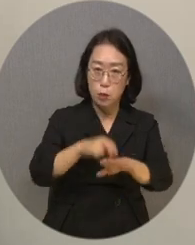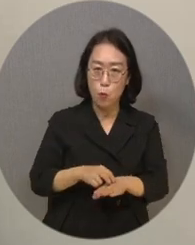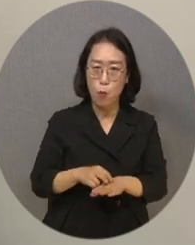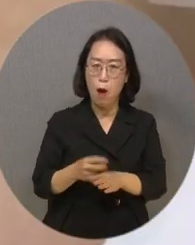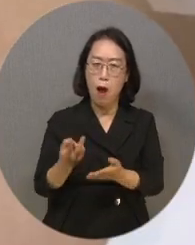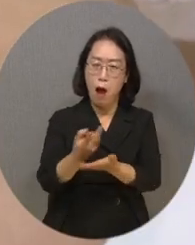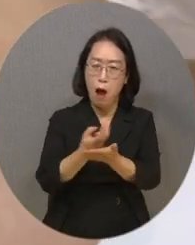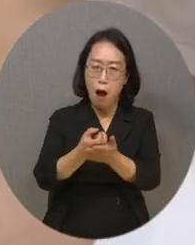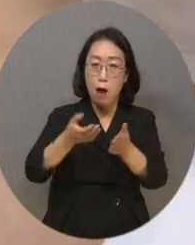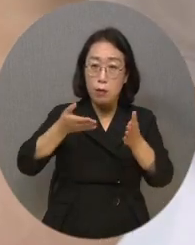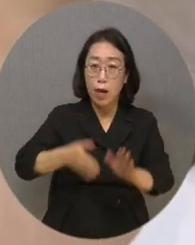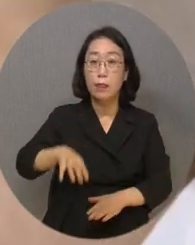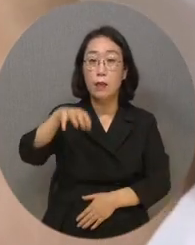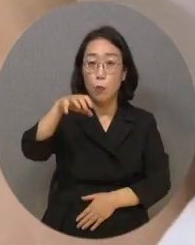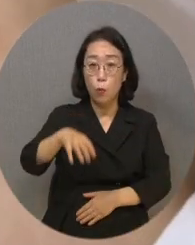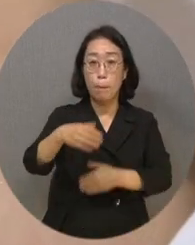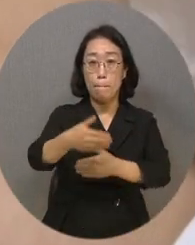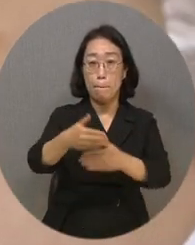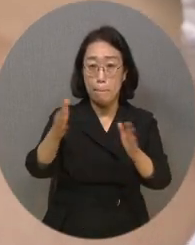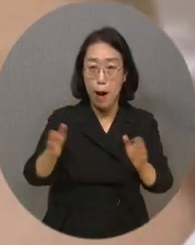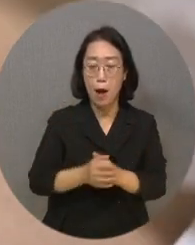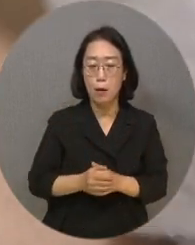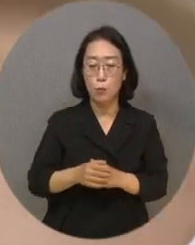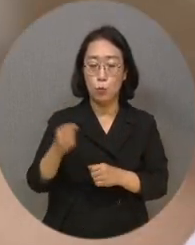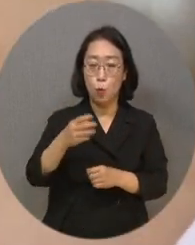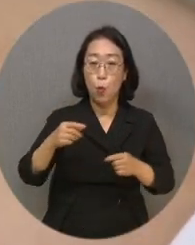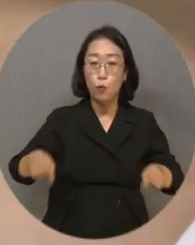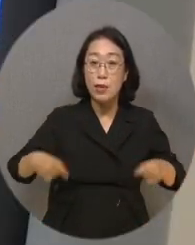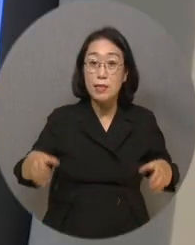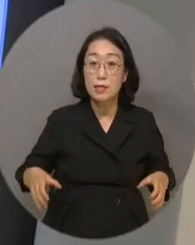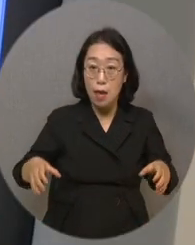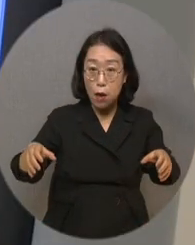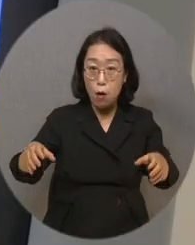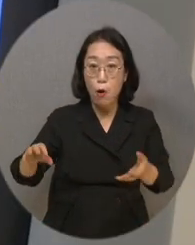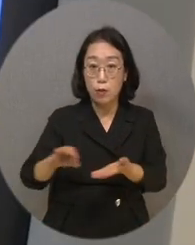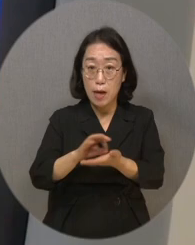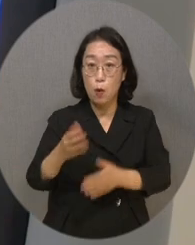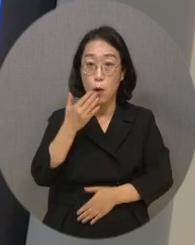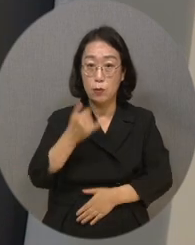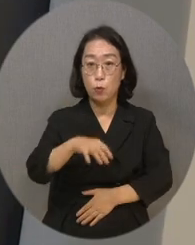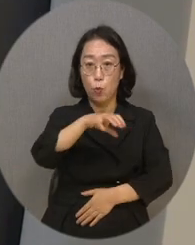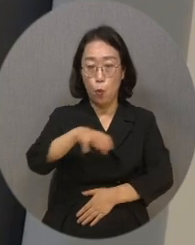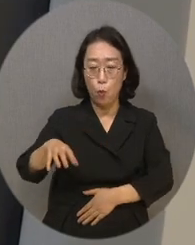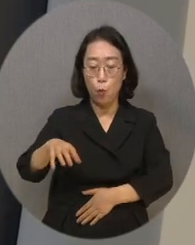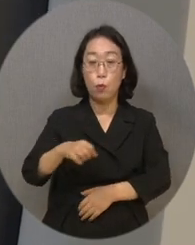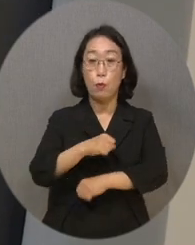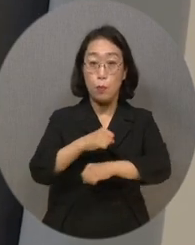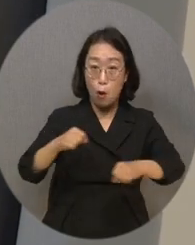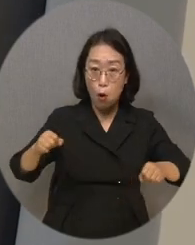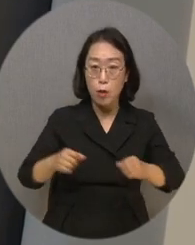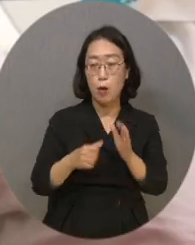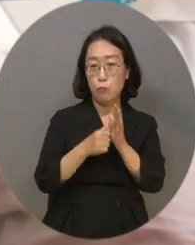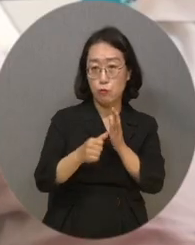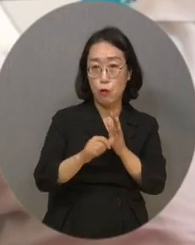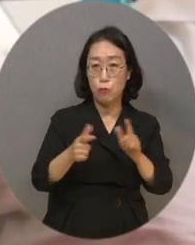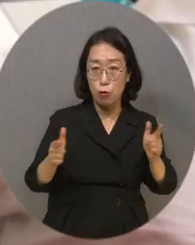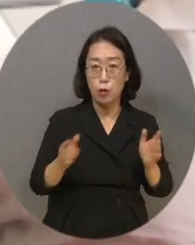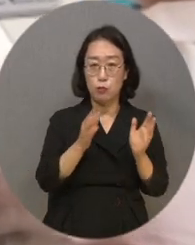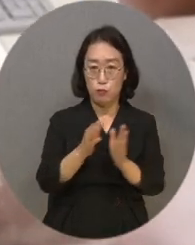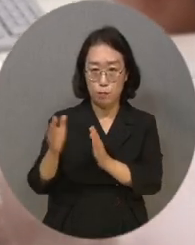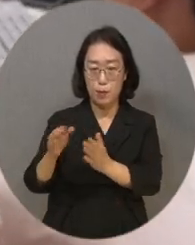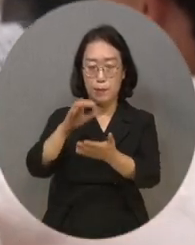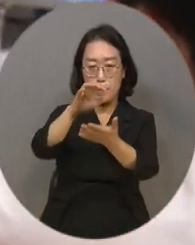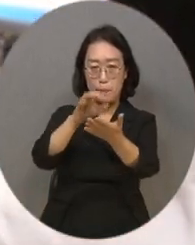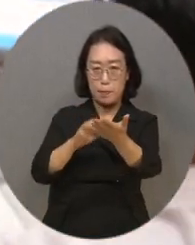진통실, 분만실 등 주요 시설의 휠체어 이용자를 기준으로 시설별 이동 공간, 장비 배치 기준 등을